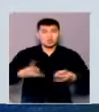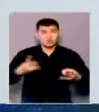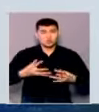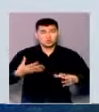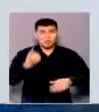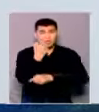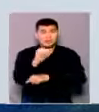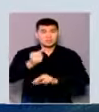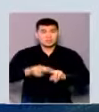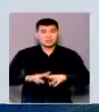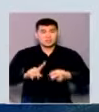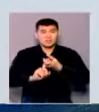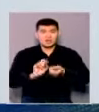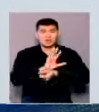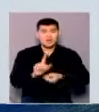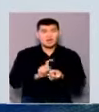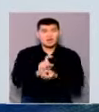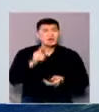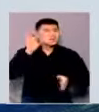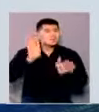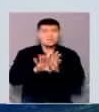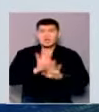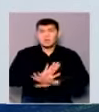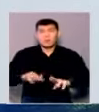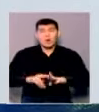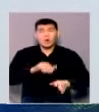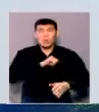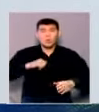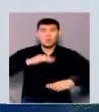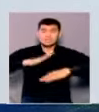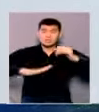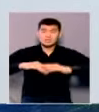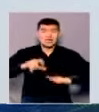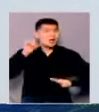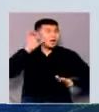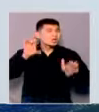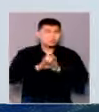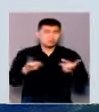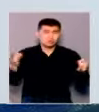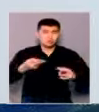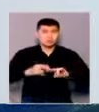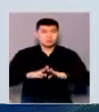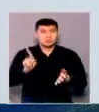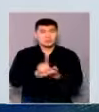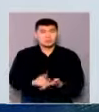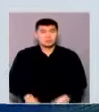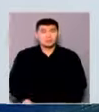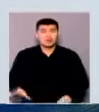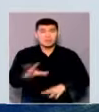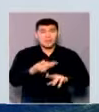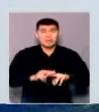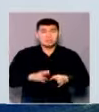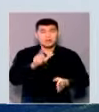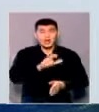жеңе алмаймыз. Қаңқу сөзге ере бермей, өз ісінің кәсіби мамандарының айтқандарына құлақ асуға тиіспіз. Бұл